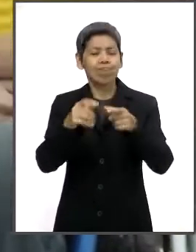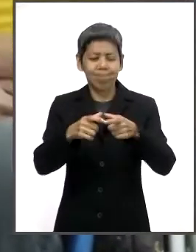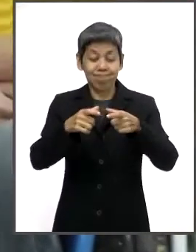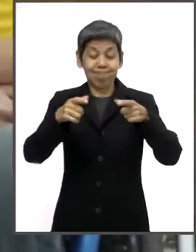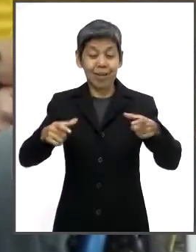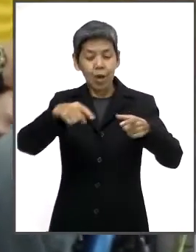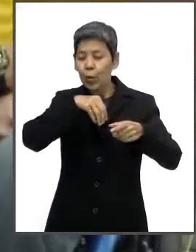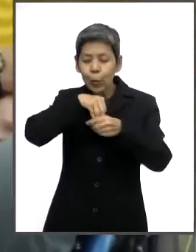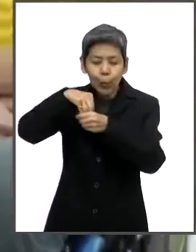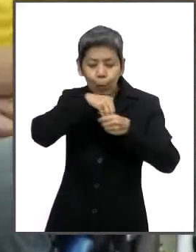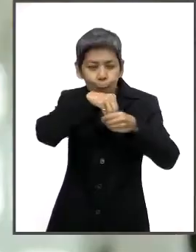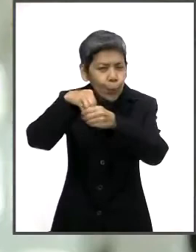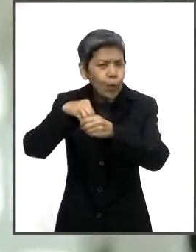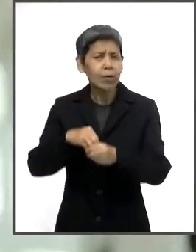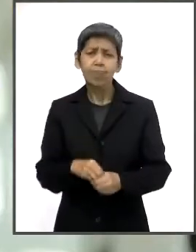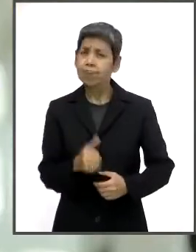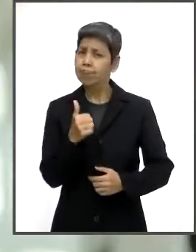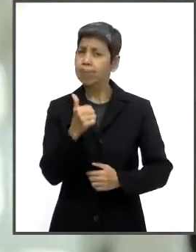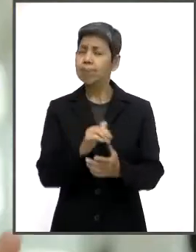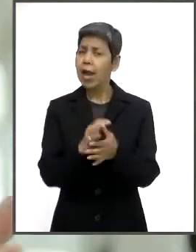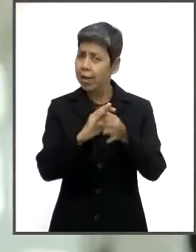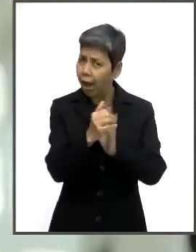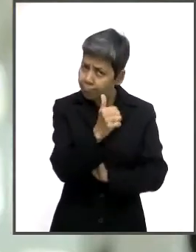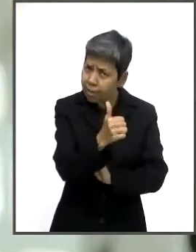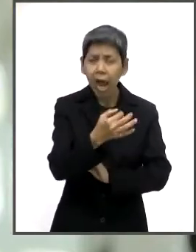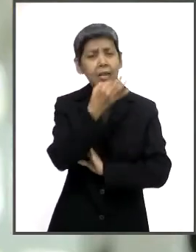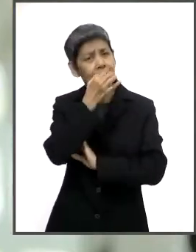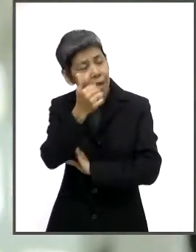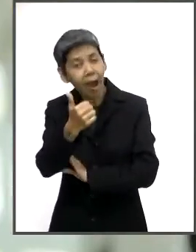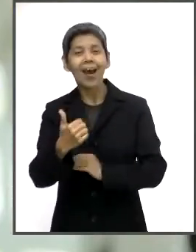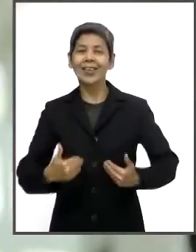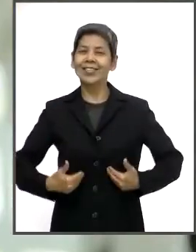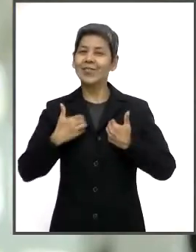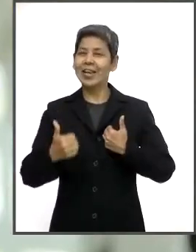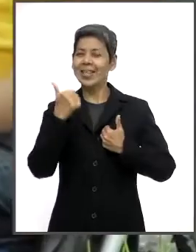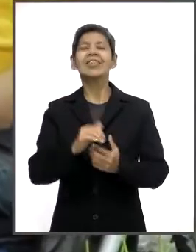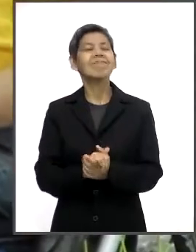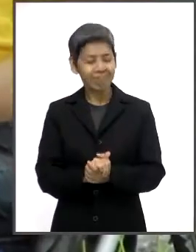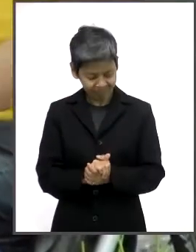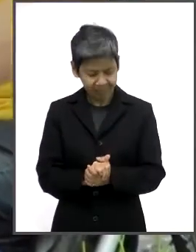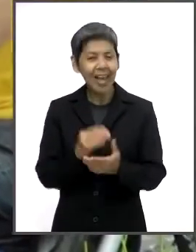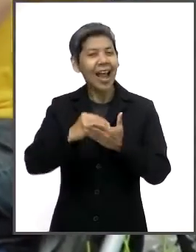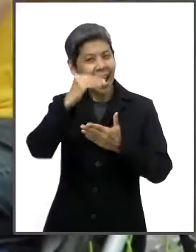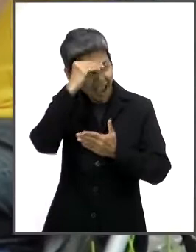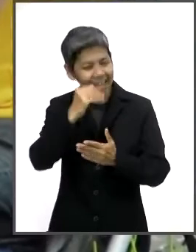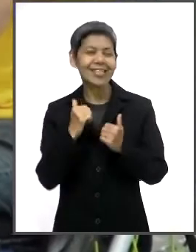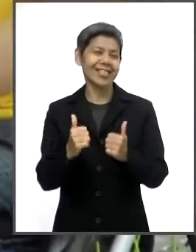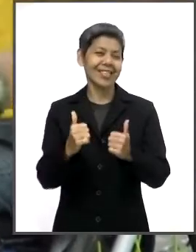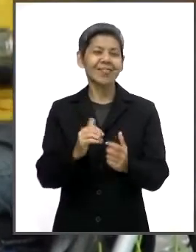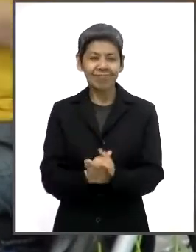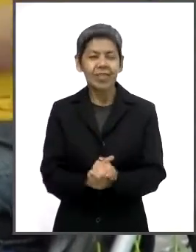ใหญ่ไม่ได้อยู่ห่างกันเลย ก็ถือว่าประสบความสำเร็จทั้งในด้านกีฬาอาชีพแล้วก็ชีวิต ค่ะแล้วก็การศึกษา การศึก